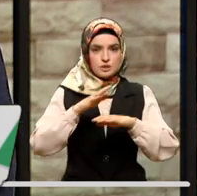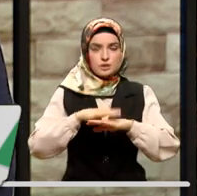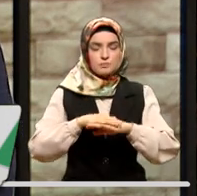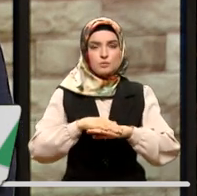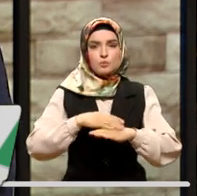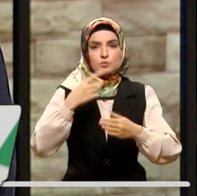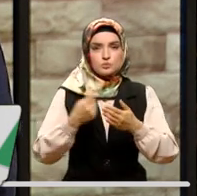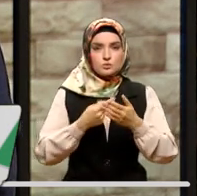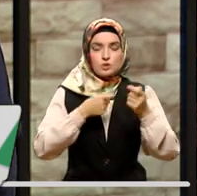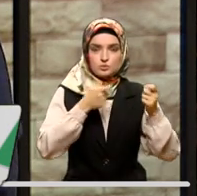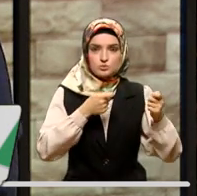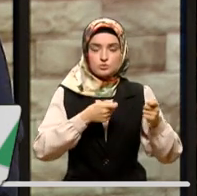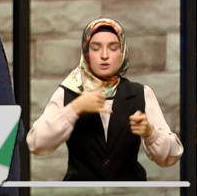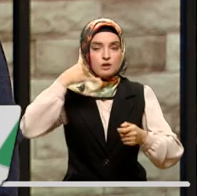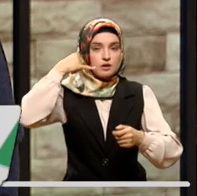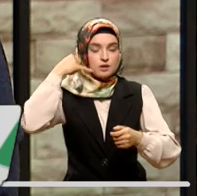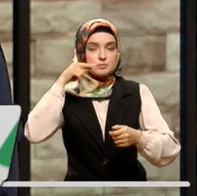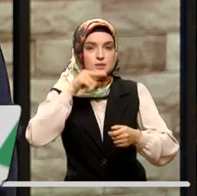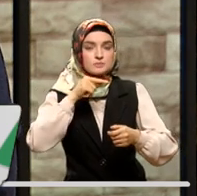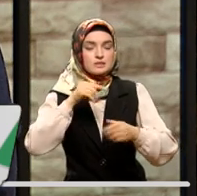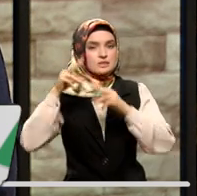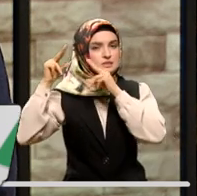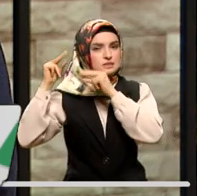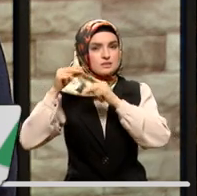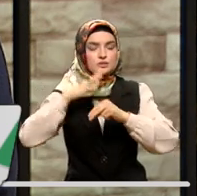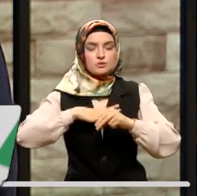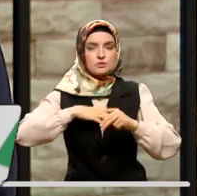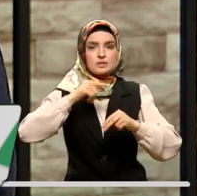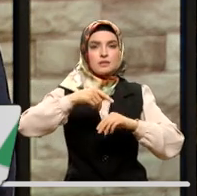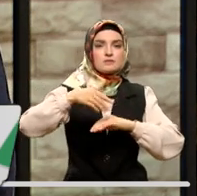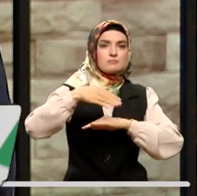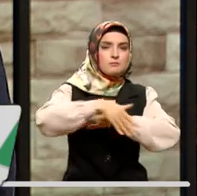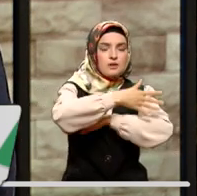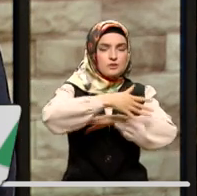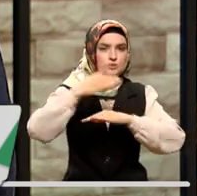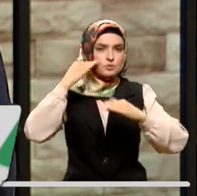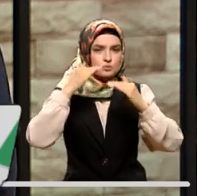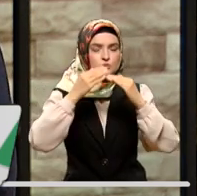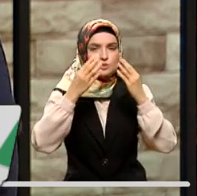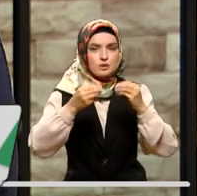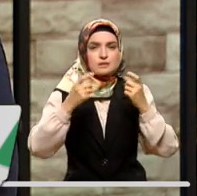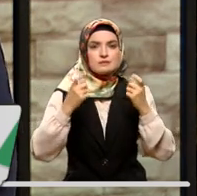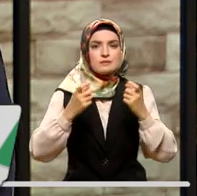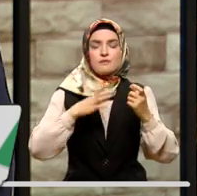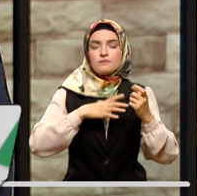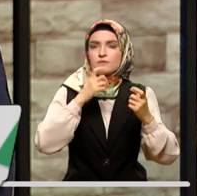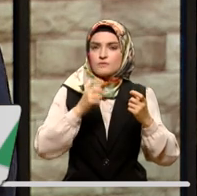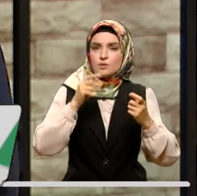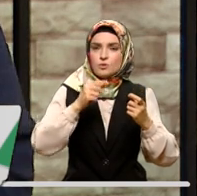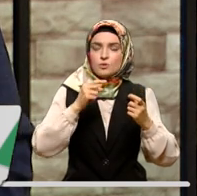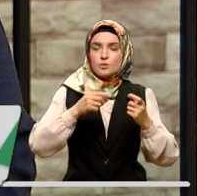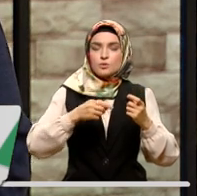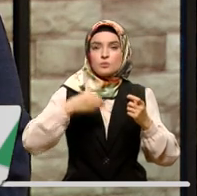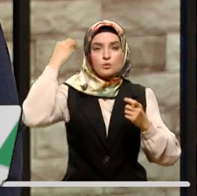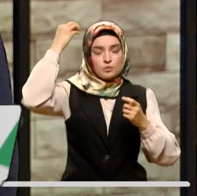araması, yatılı istiyorsa kendine uygun bir mahallede, bölgede, kendi kız ve erkek çocuğuna uygun nerede var diye onu müftülüklerden öğrenebilecek.